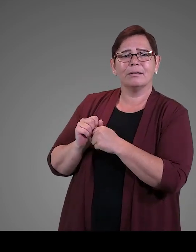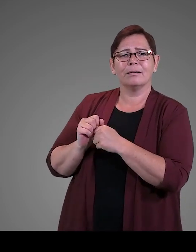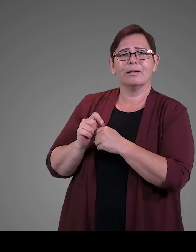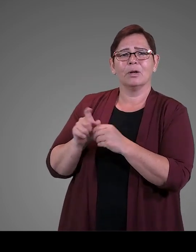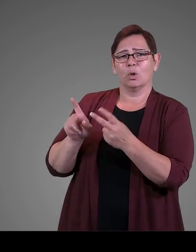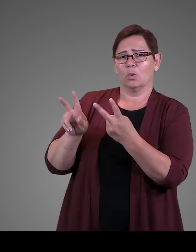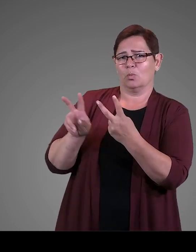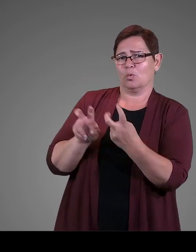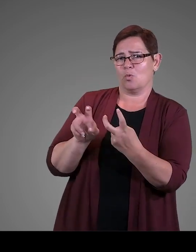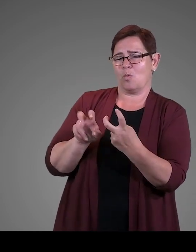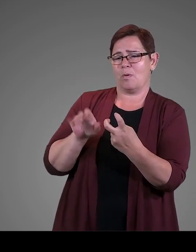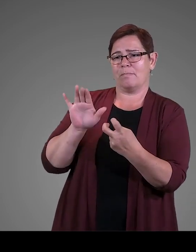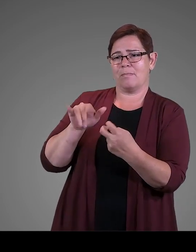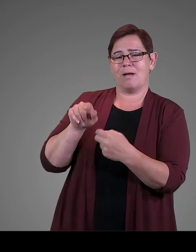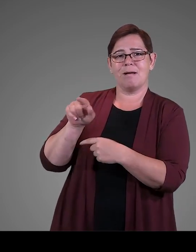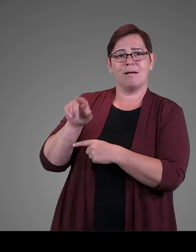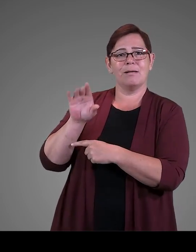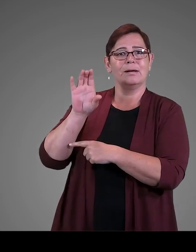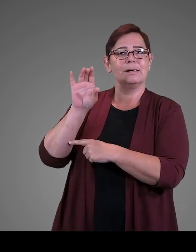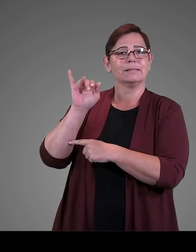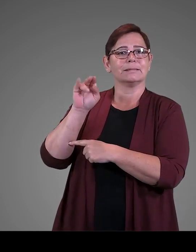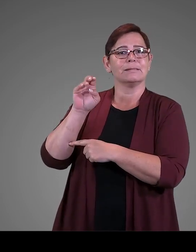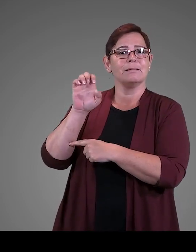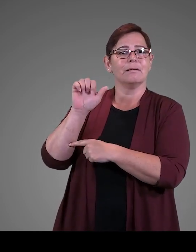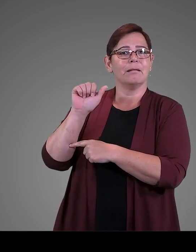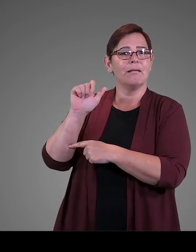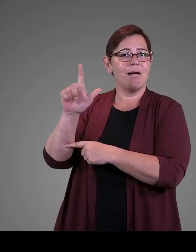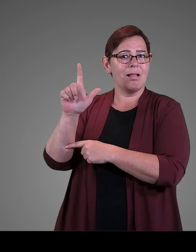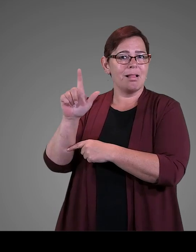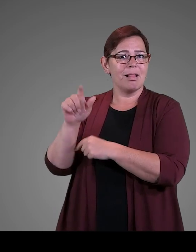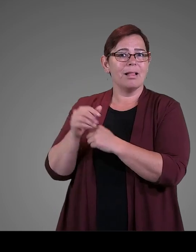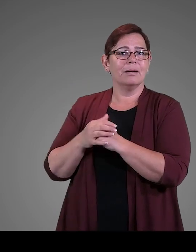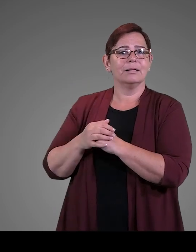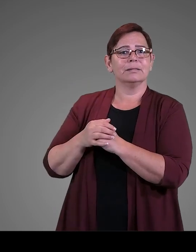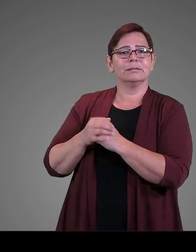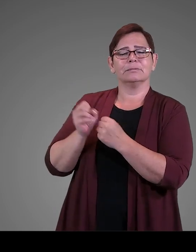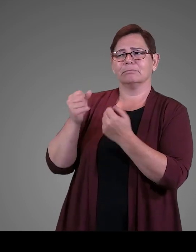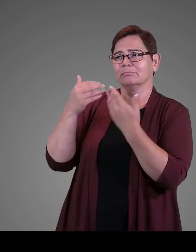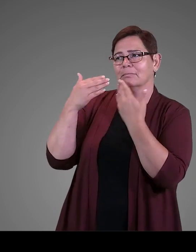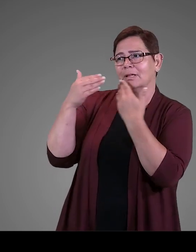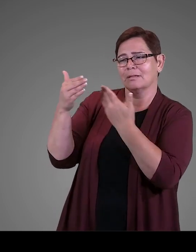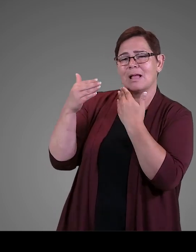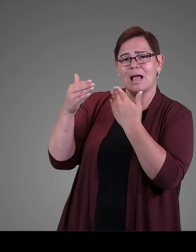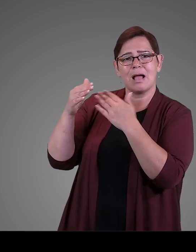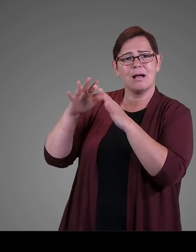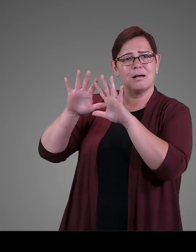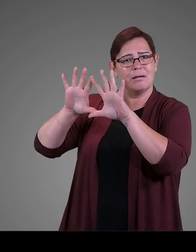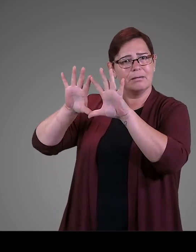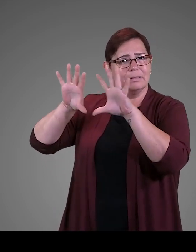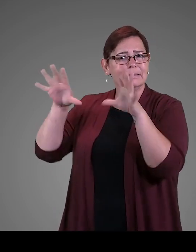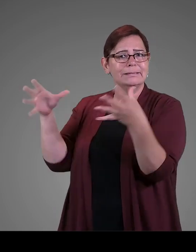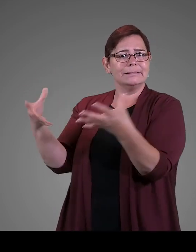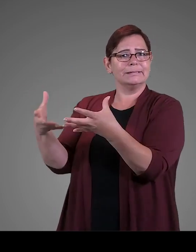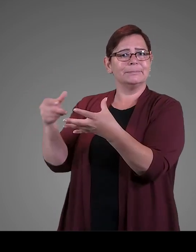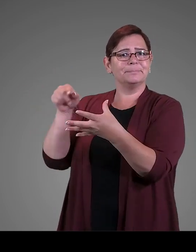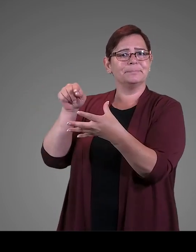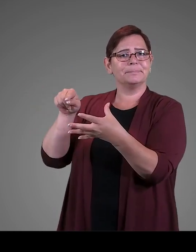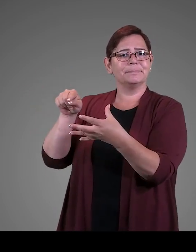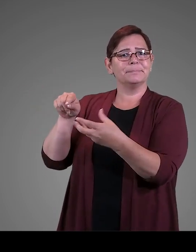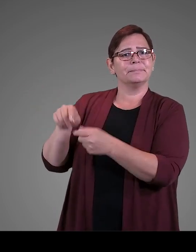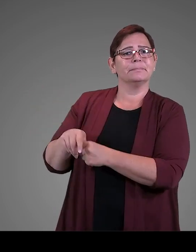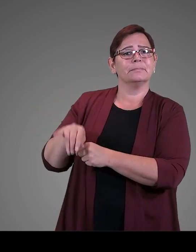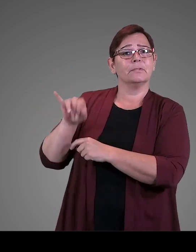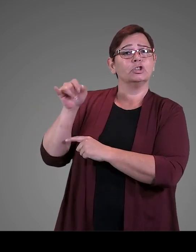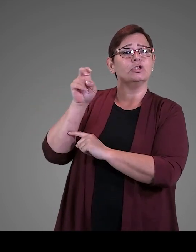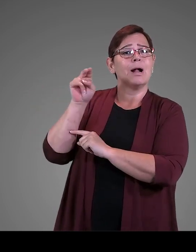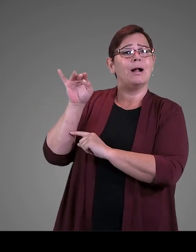mot. La captation va être faite par Cinéal, donc merci à toute l'équipe.